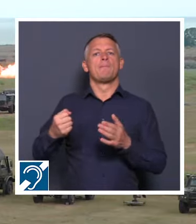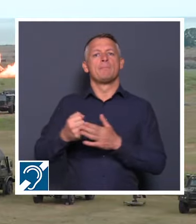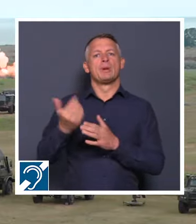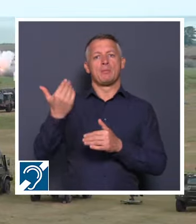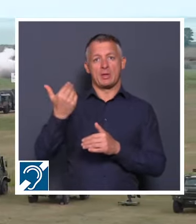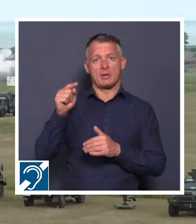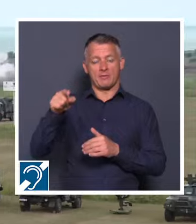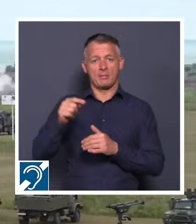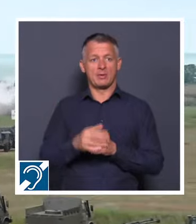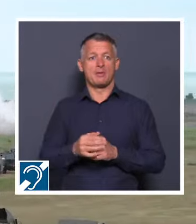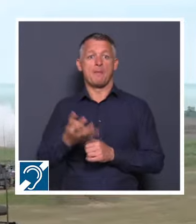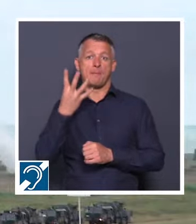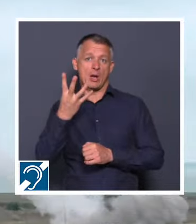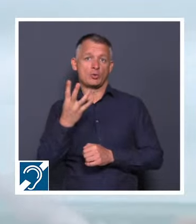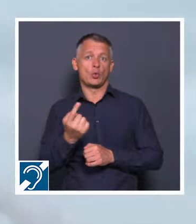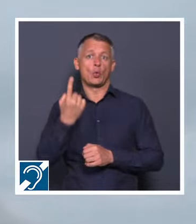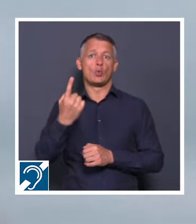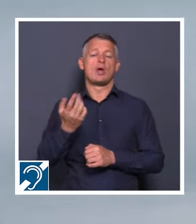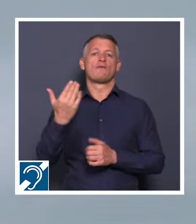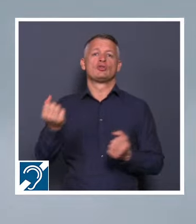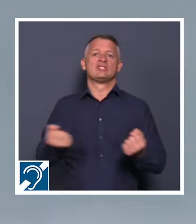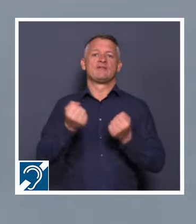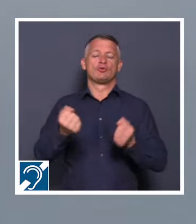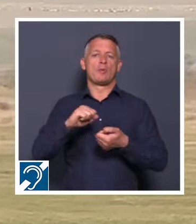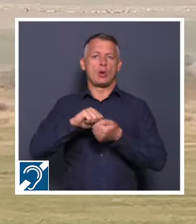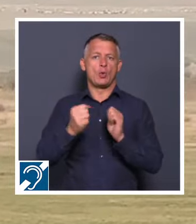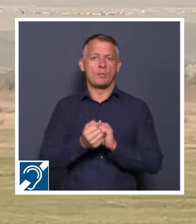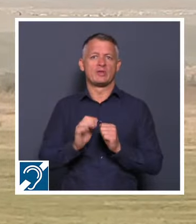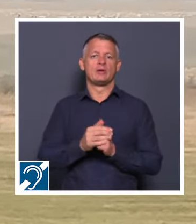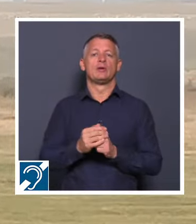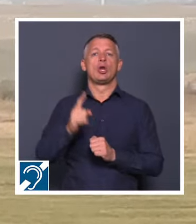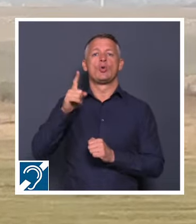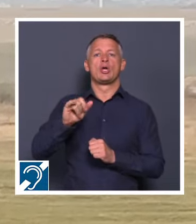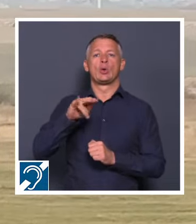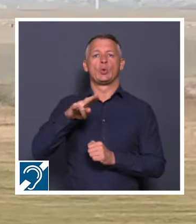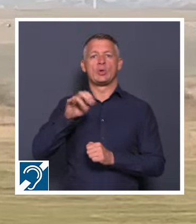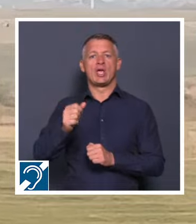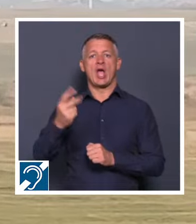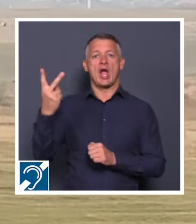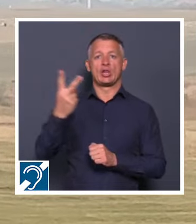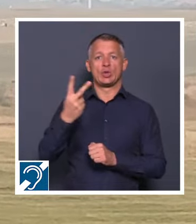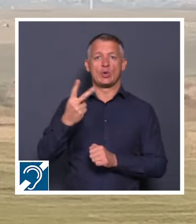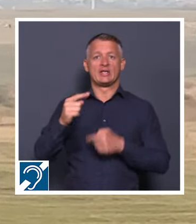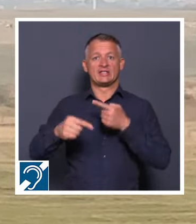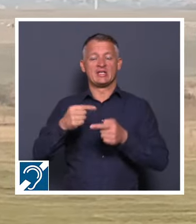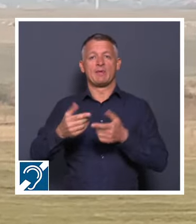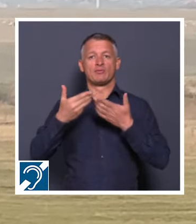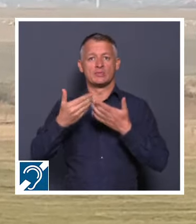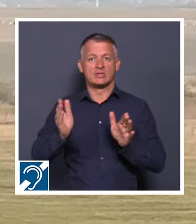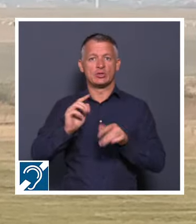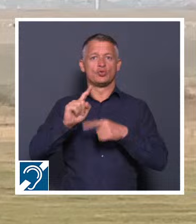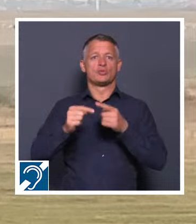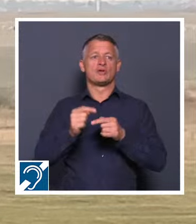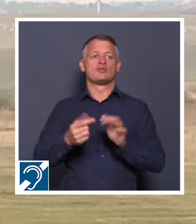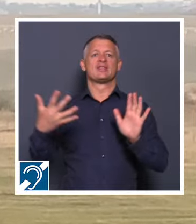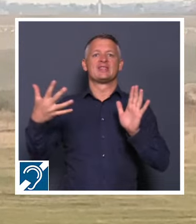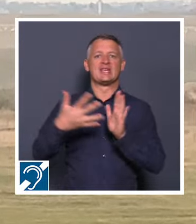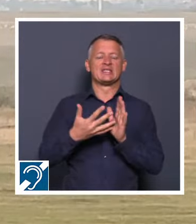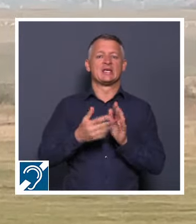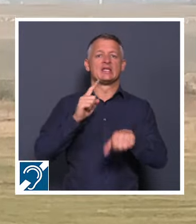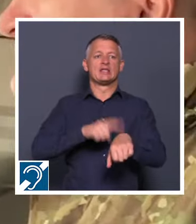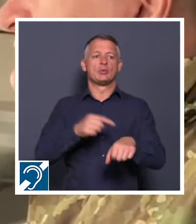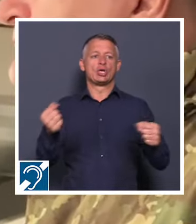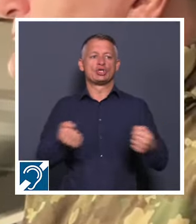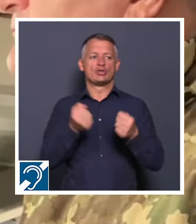le-au în dotare, doar una era în serviciul de luptă. Tot în iunie, al doilea sistem a devenit operațional, după ce a fost testat în timpul